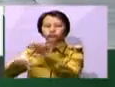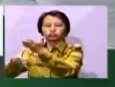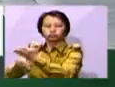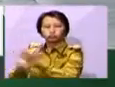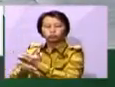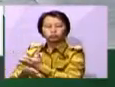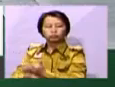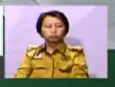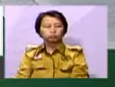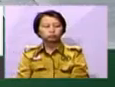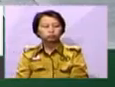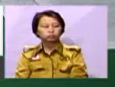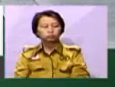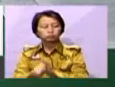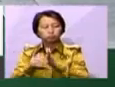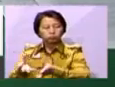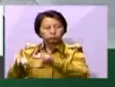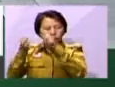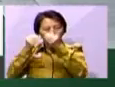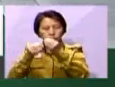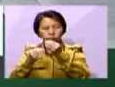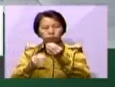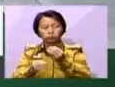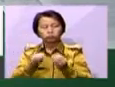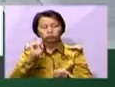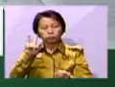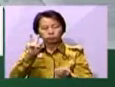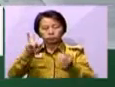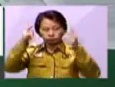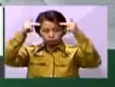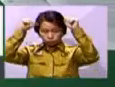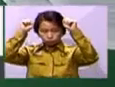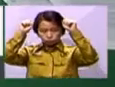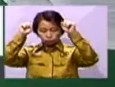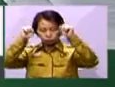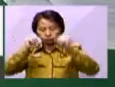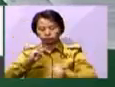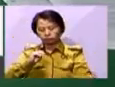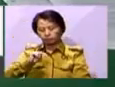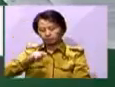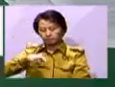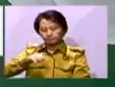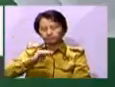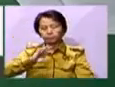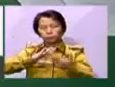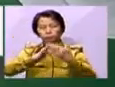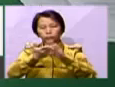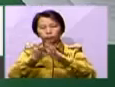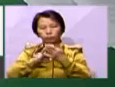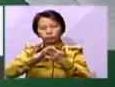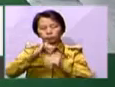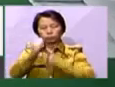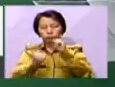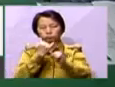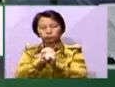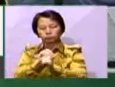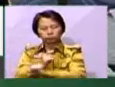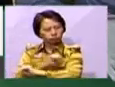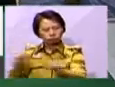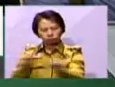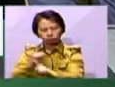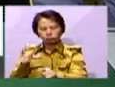Maklumat terkini. Naib Presiden MAPIM Ahmad Tarmizi Sulaiman berkata komuniti antarabangsa tidak